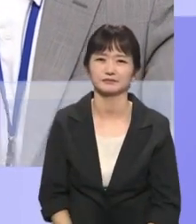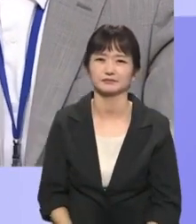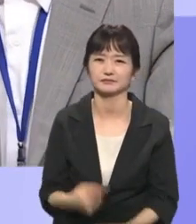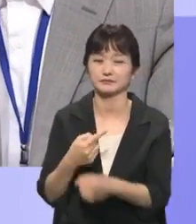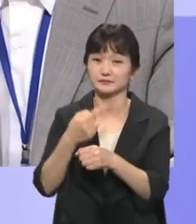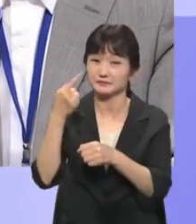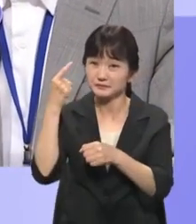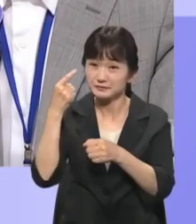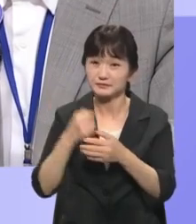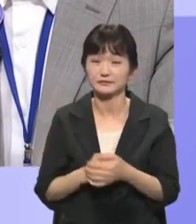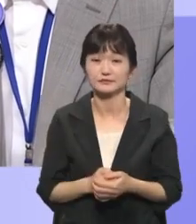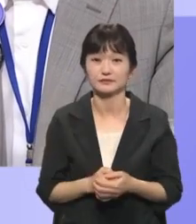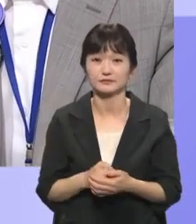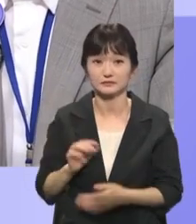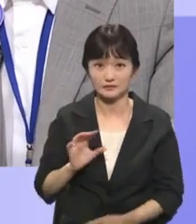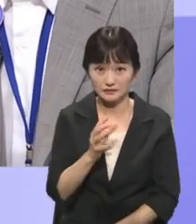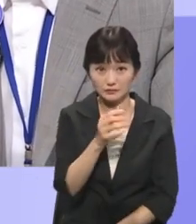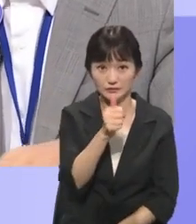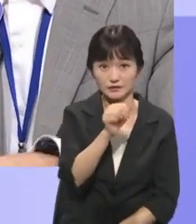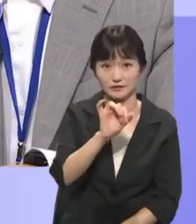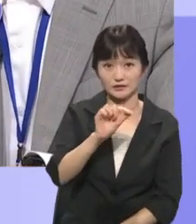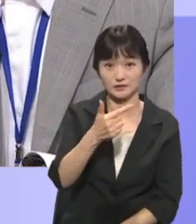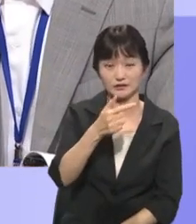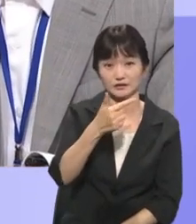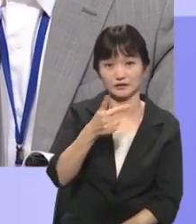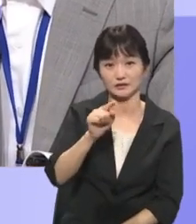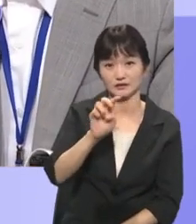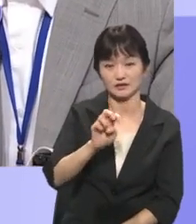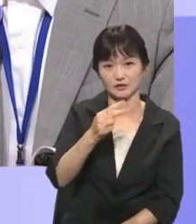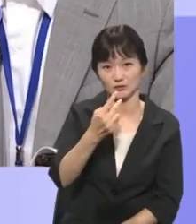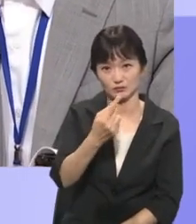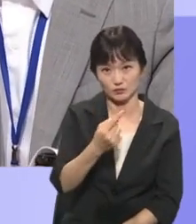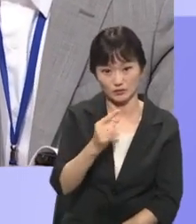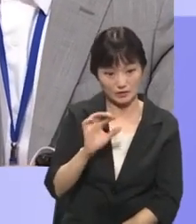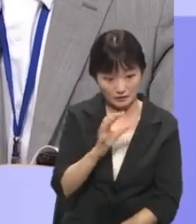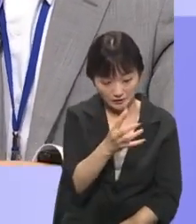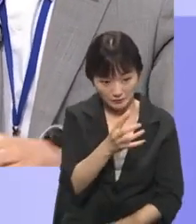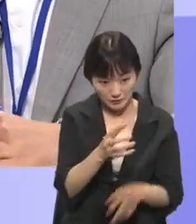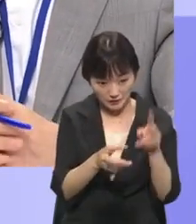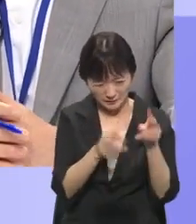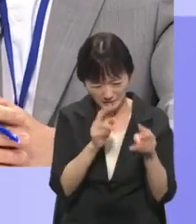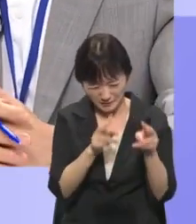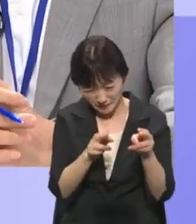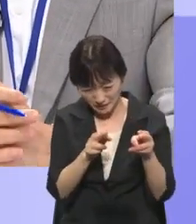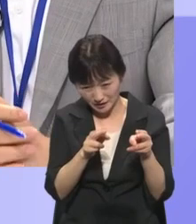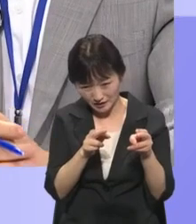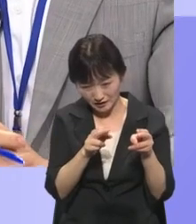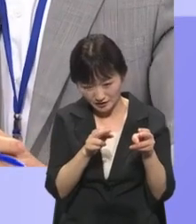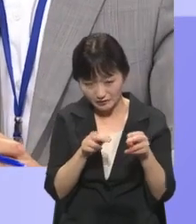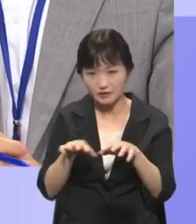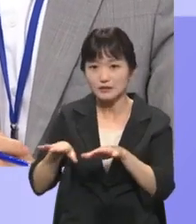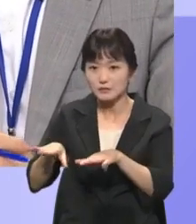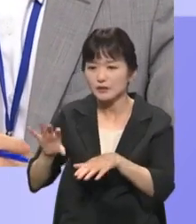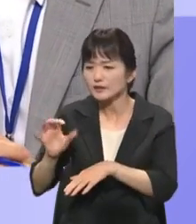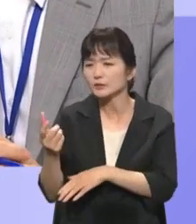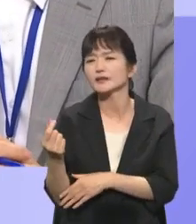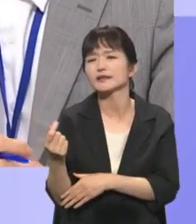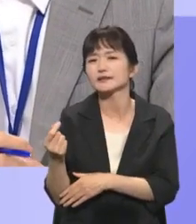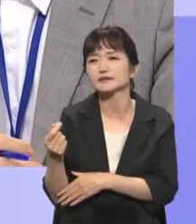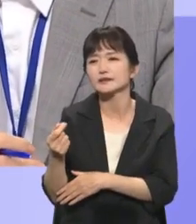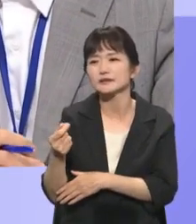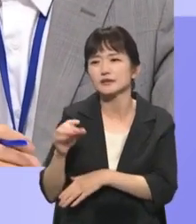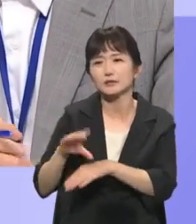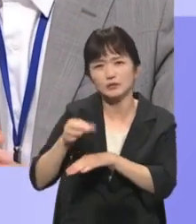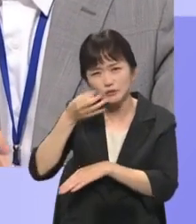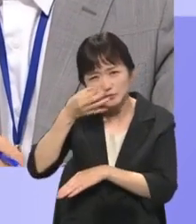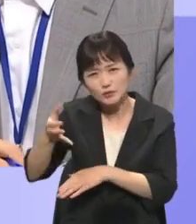지난해 태풍 힌남노 때 영상을 짜깁기를 해서 마치 이번 태풍인 것처럼 한 거예요. 그러니까 지역 주민들도 분통을